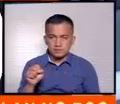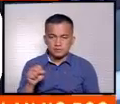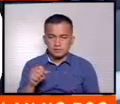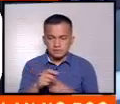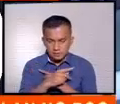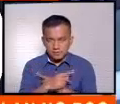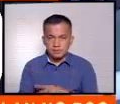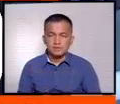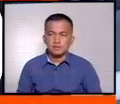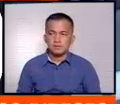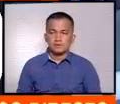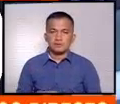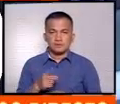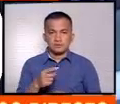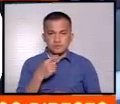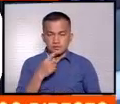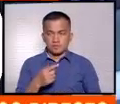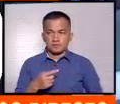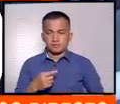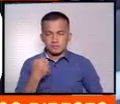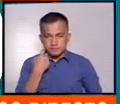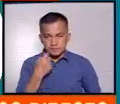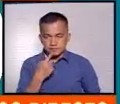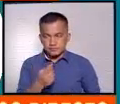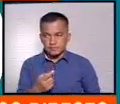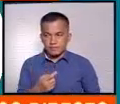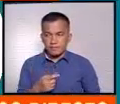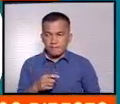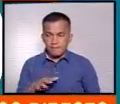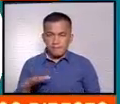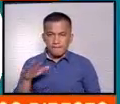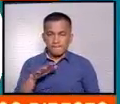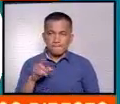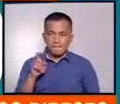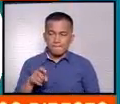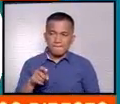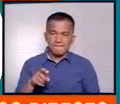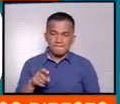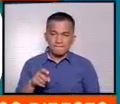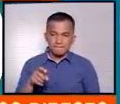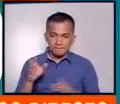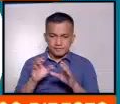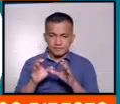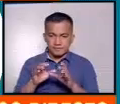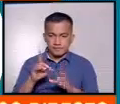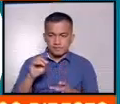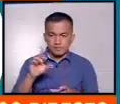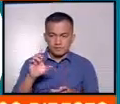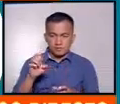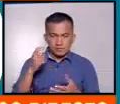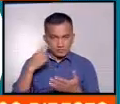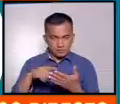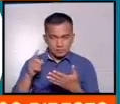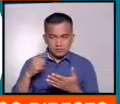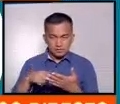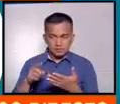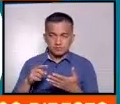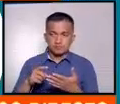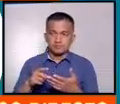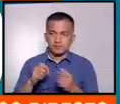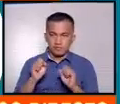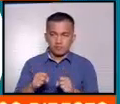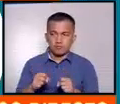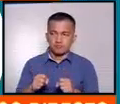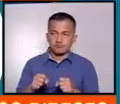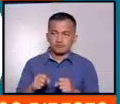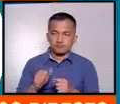pag-ibig. At saka sinasabi ko rin sir kanina sa kanila, dapat to, di ba, sinasertify ng DOLE, in-inspection muna kung pwede